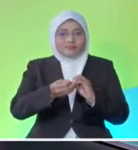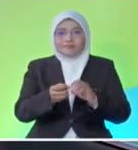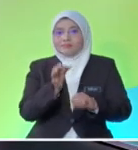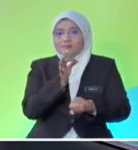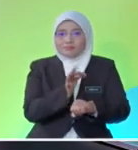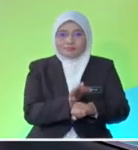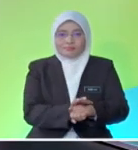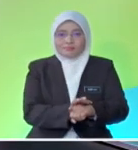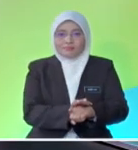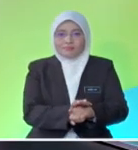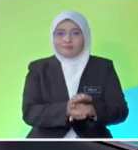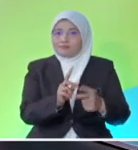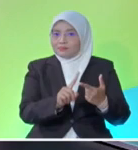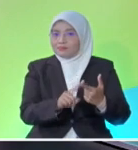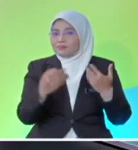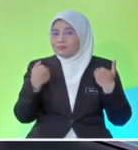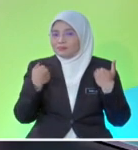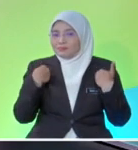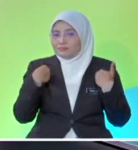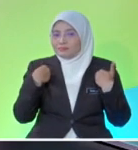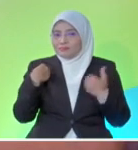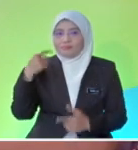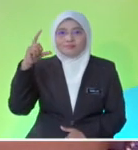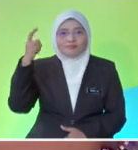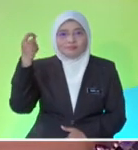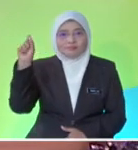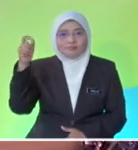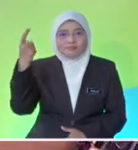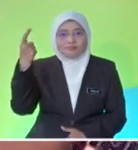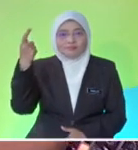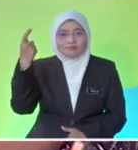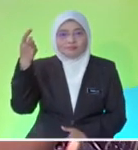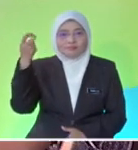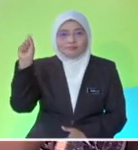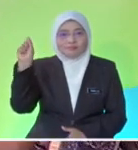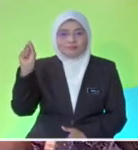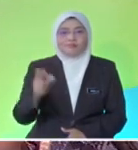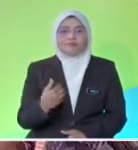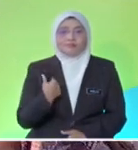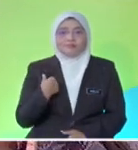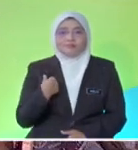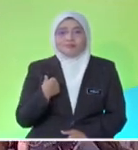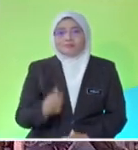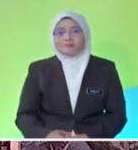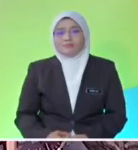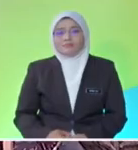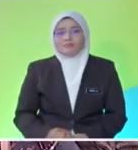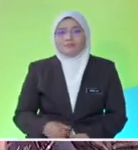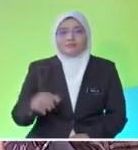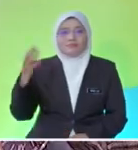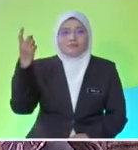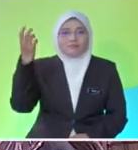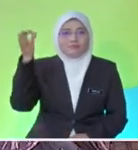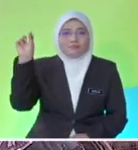Baik. Dan dia mempunyai jarum di mana jarum yang terlibat ialah dia ada jarum saat ni. Jarum saat ni dia sentiasa